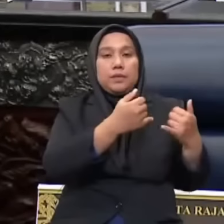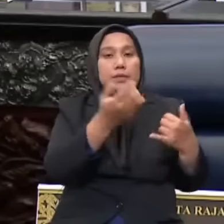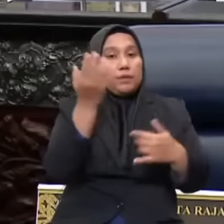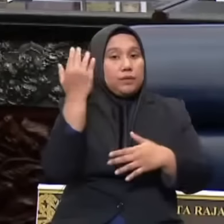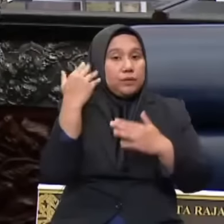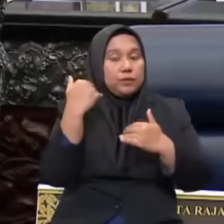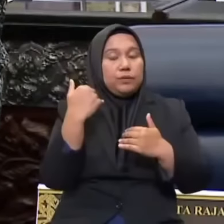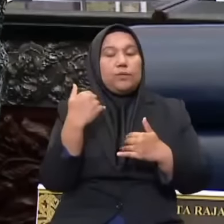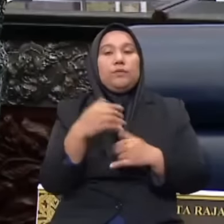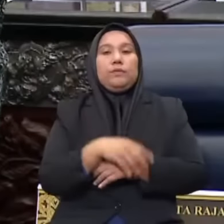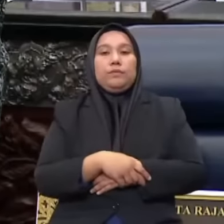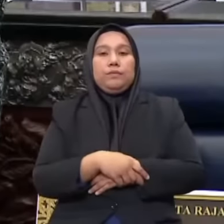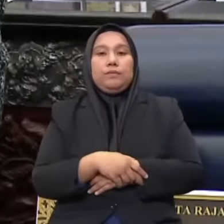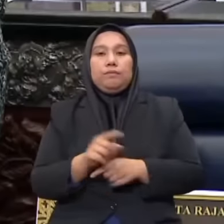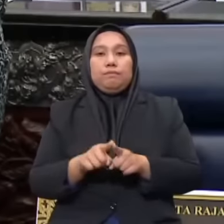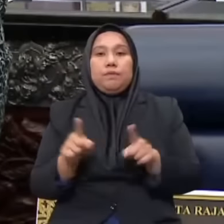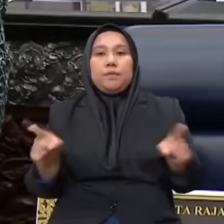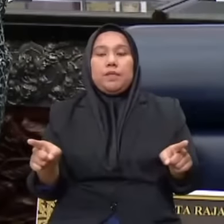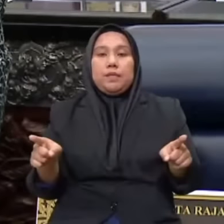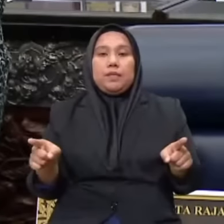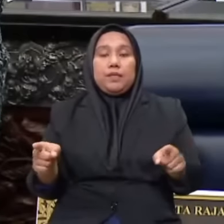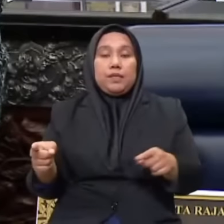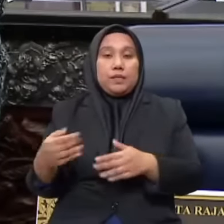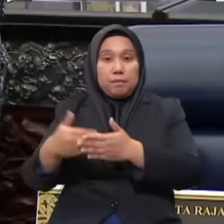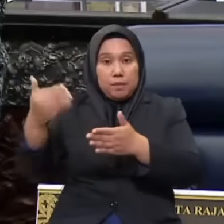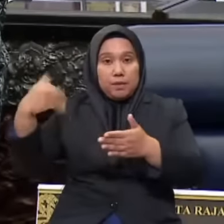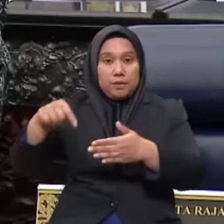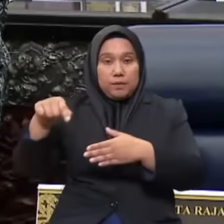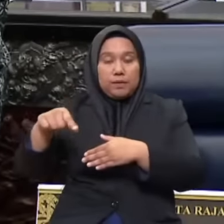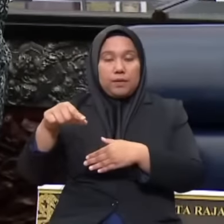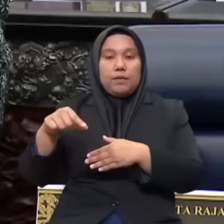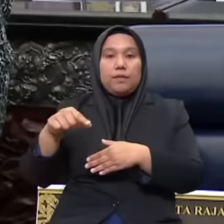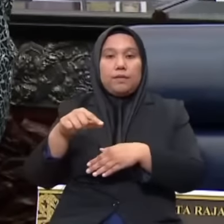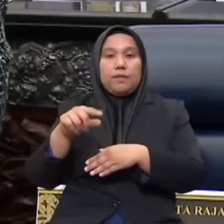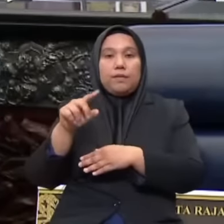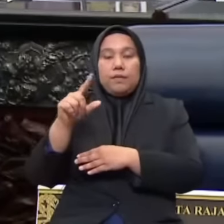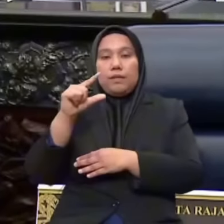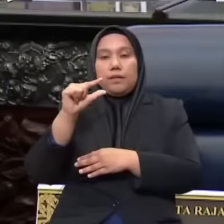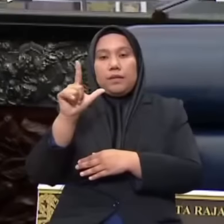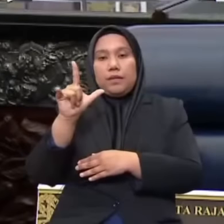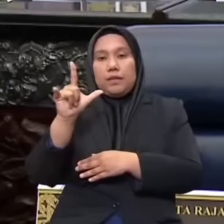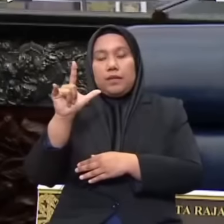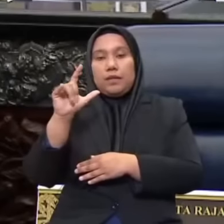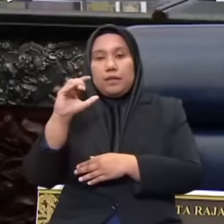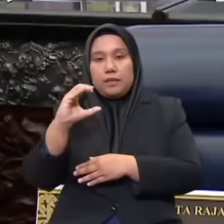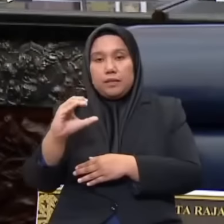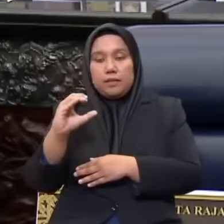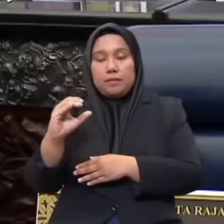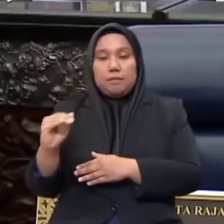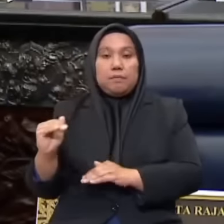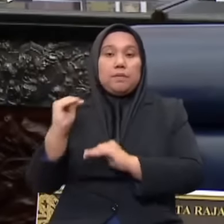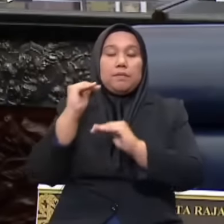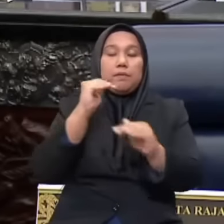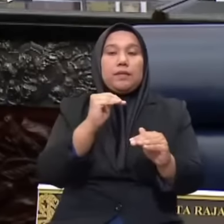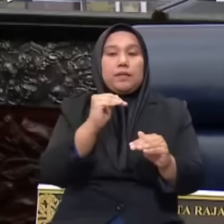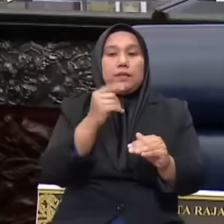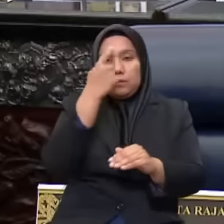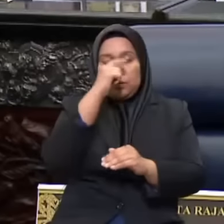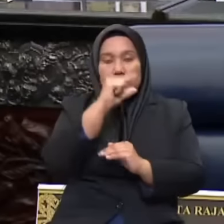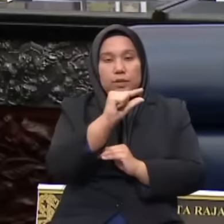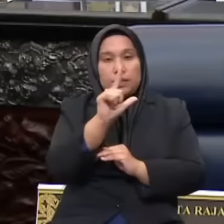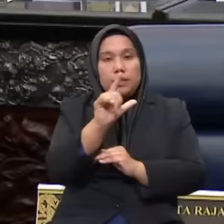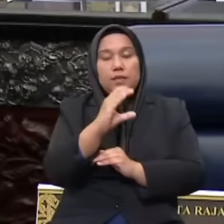Kalau sebelum ini program vendor selalunya melibatkan JLC untuk menjadi pembekal kepada JLC. Tumpuan kerajaan